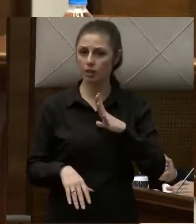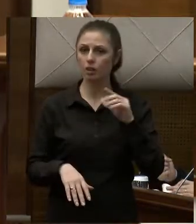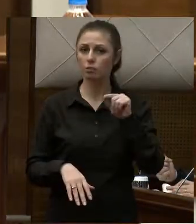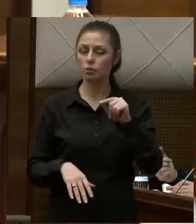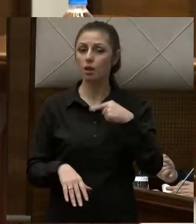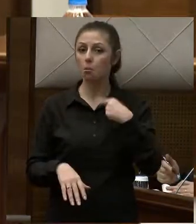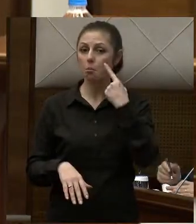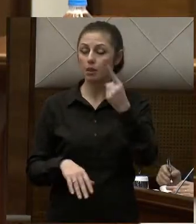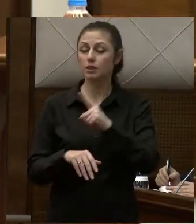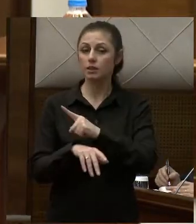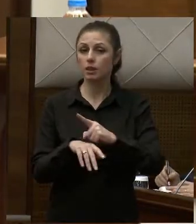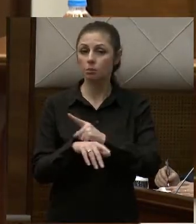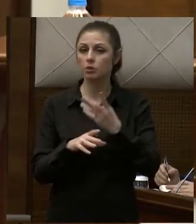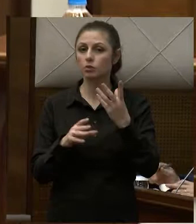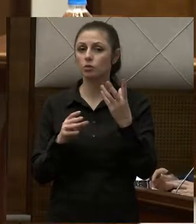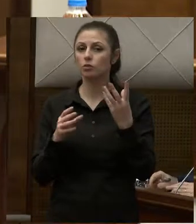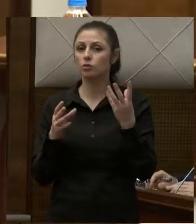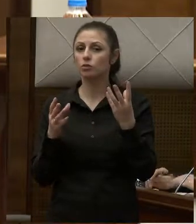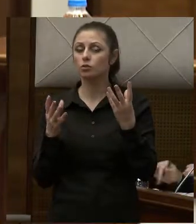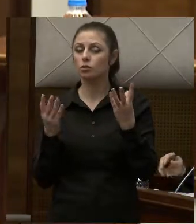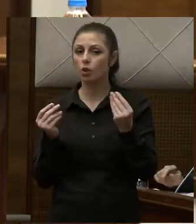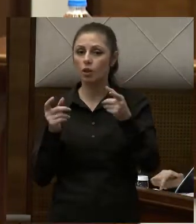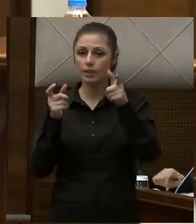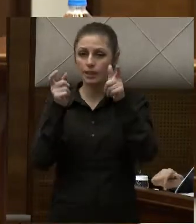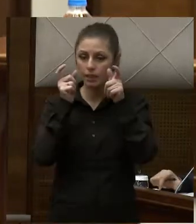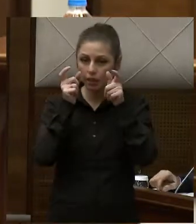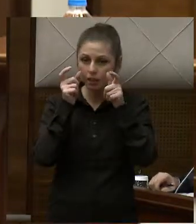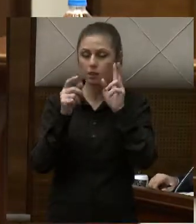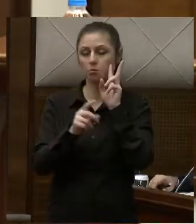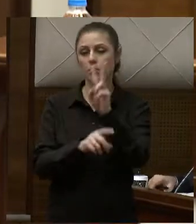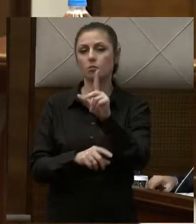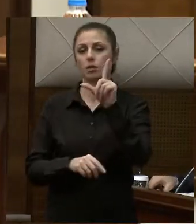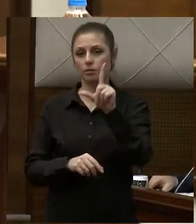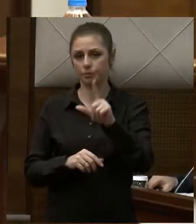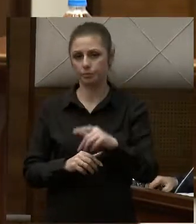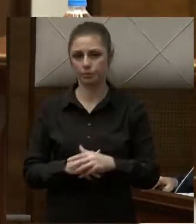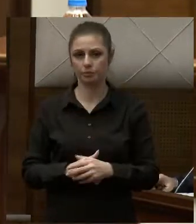buraya çok temkinli ve dikkatli bakmakta fayda var.